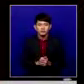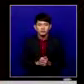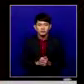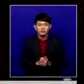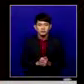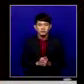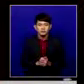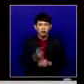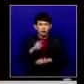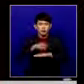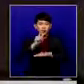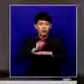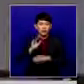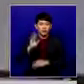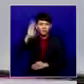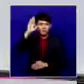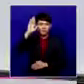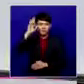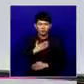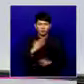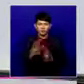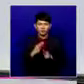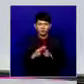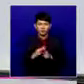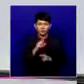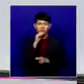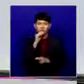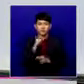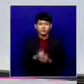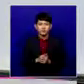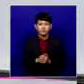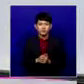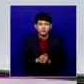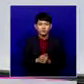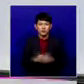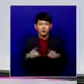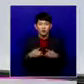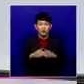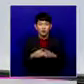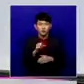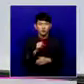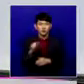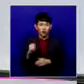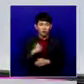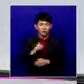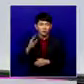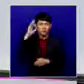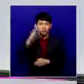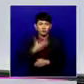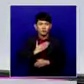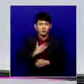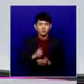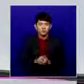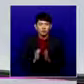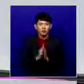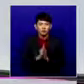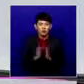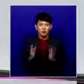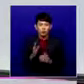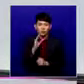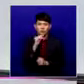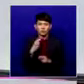ขออนุญาตใช้สิทธิ์พาดพิงนิดเดียวนะครับ ครับครับเชิญนะครับ เมื่อสักครู่ท่านสมาชิกพาดพิงผมขอบคุณมากเลยฮะที่ได้พาดพิง